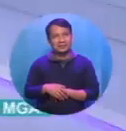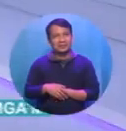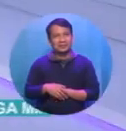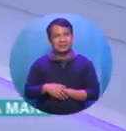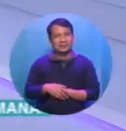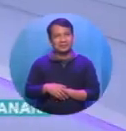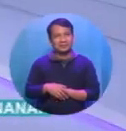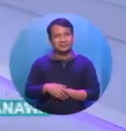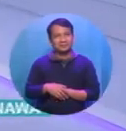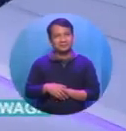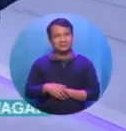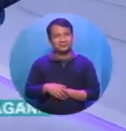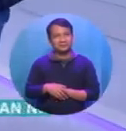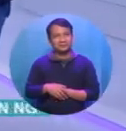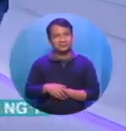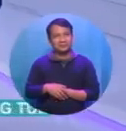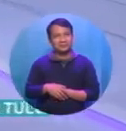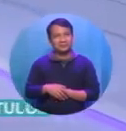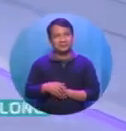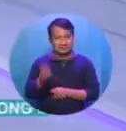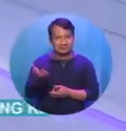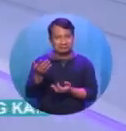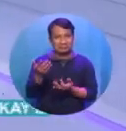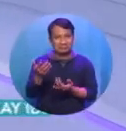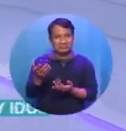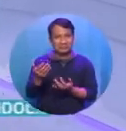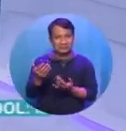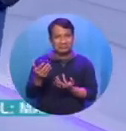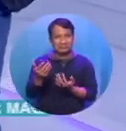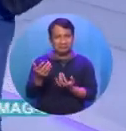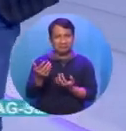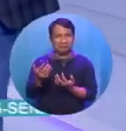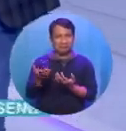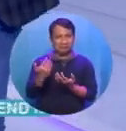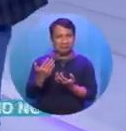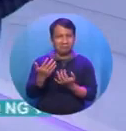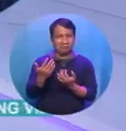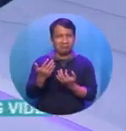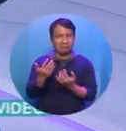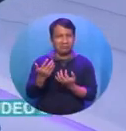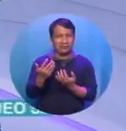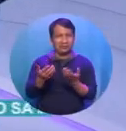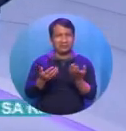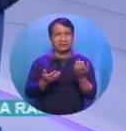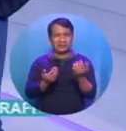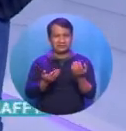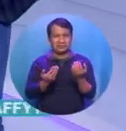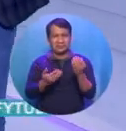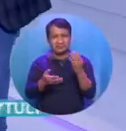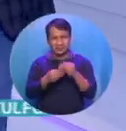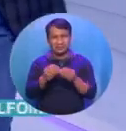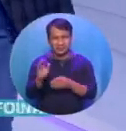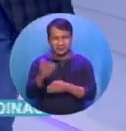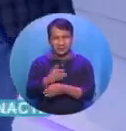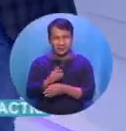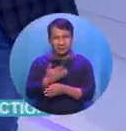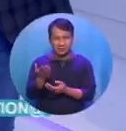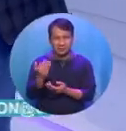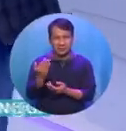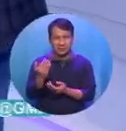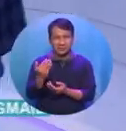Sige, sige pa ma'am. Sige pa. Good. Sige. Po in action. Sige. Kakampin